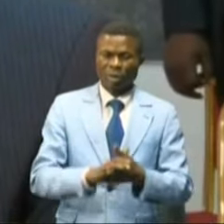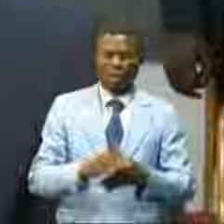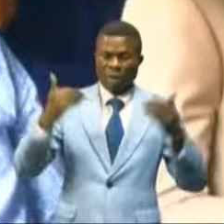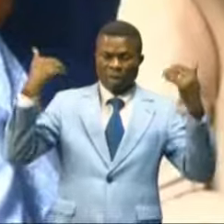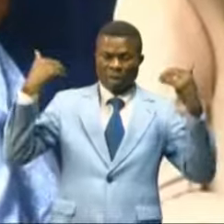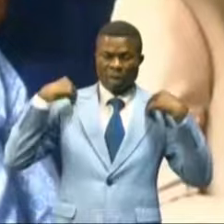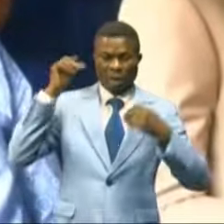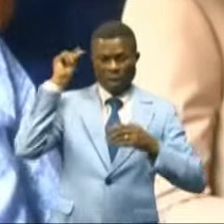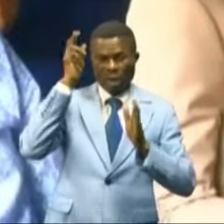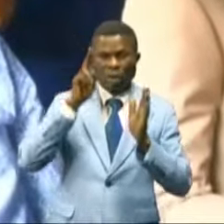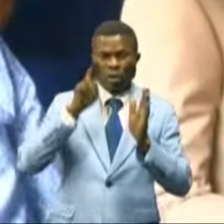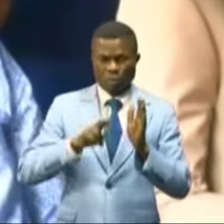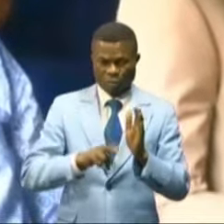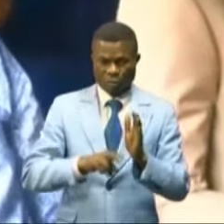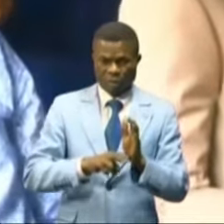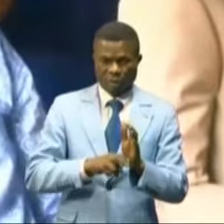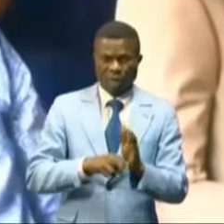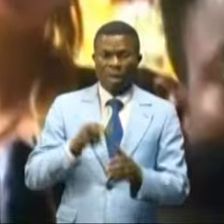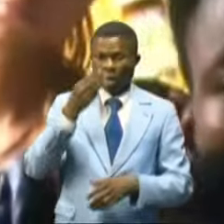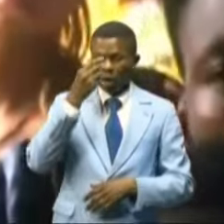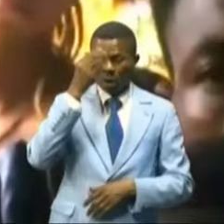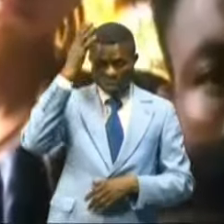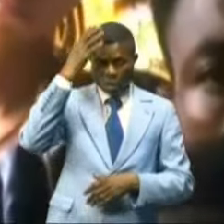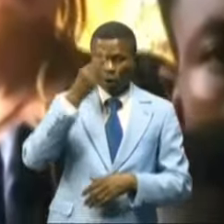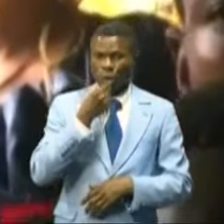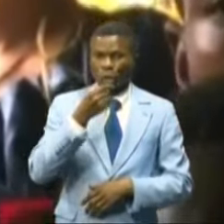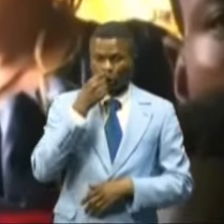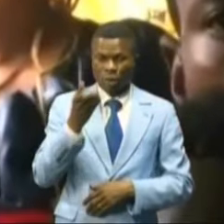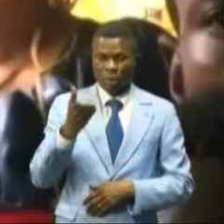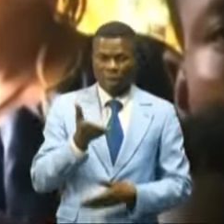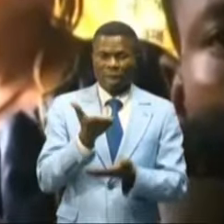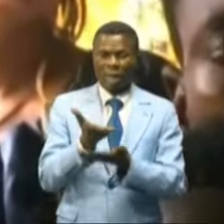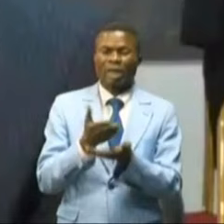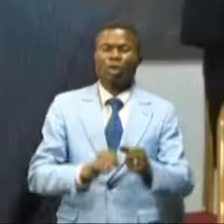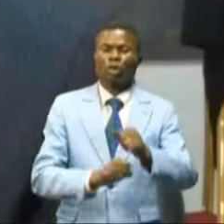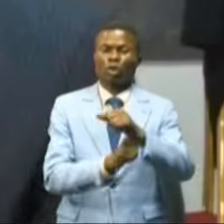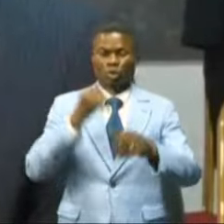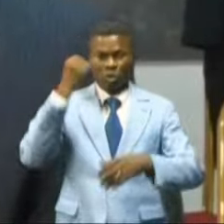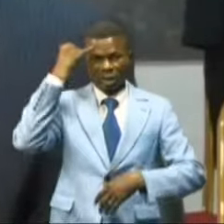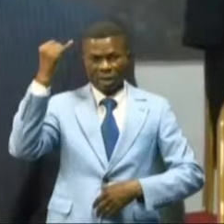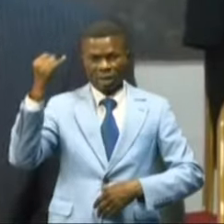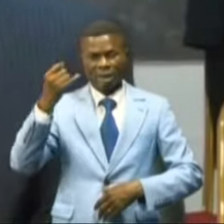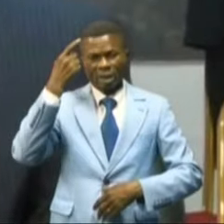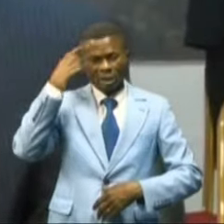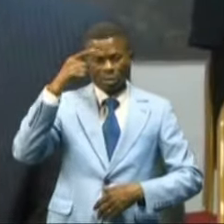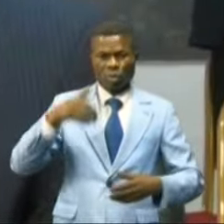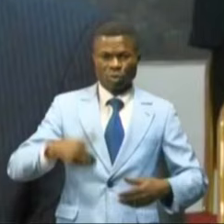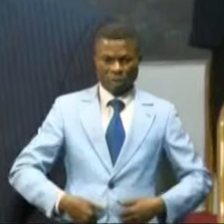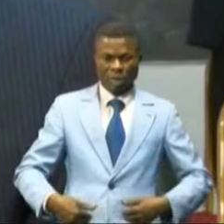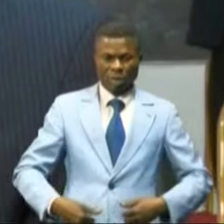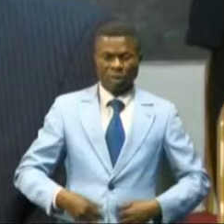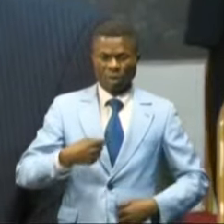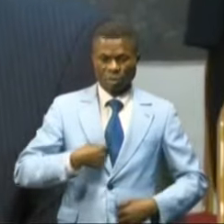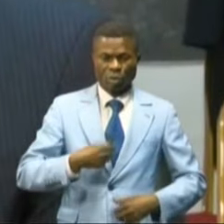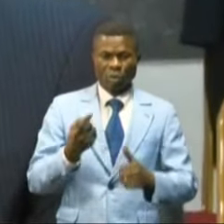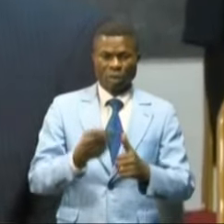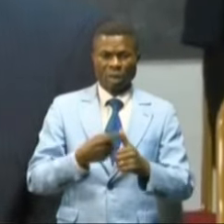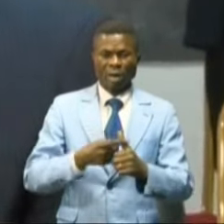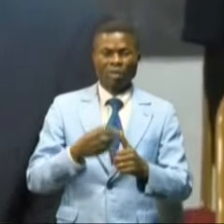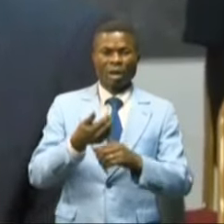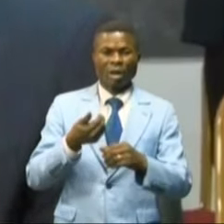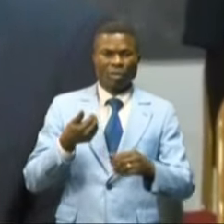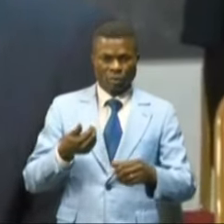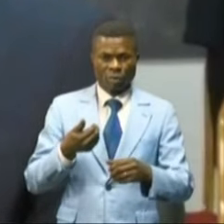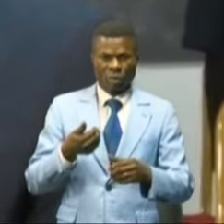l'exécutif provincial, Joseph Moïse Kambulu, promet son appui aux initiatives en faveur des jeunes. Je tiens avant toute chose